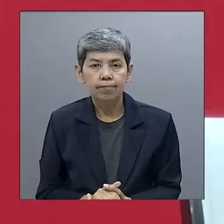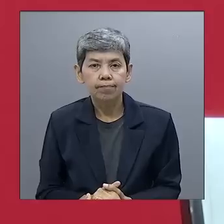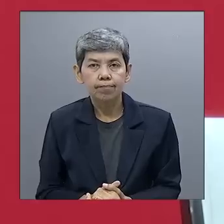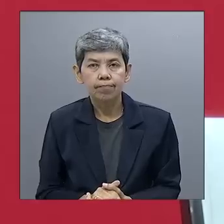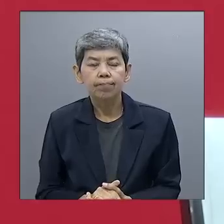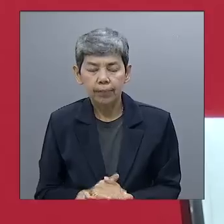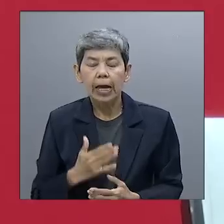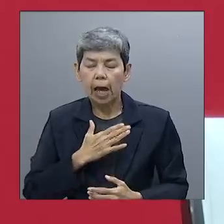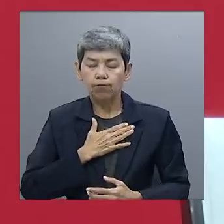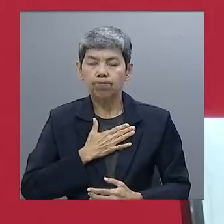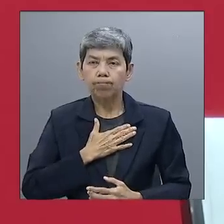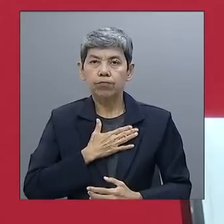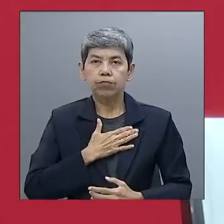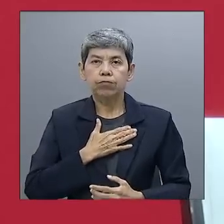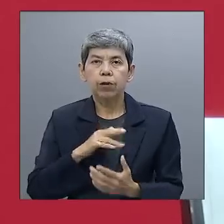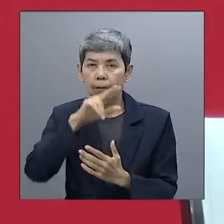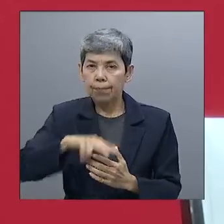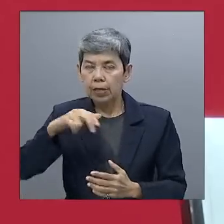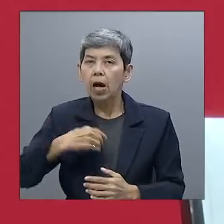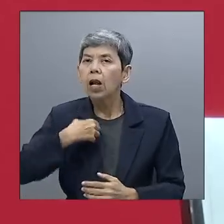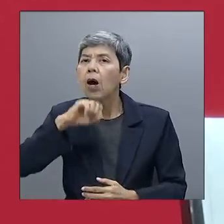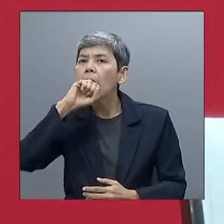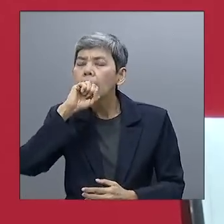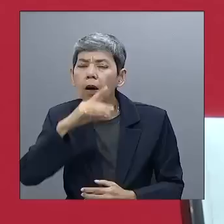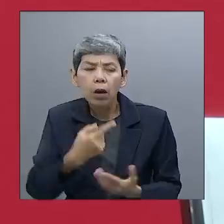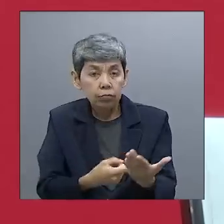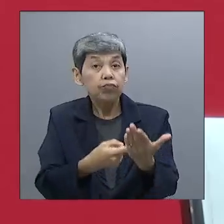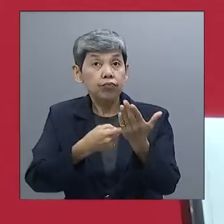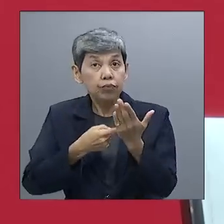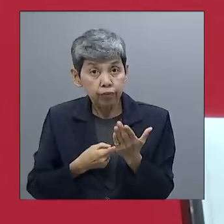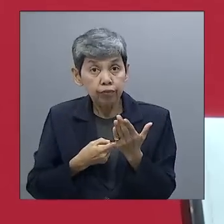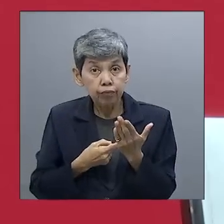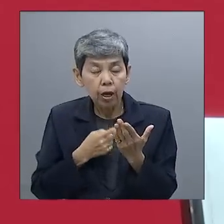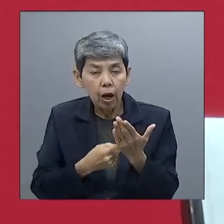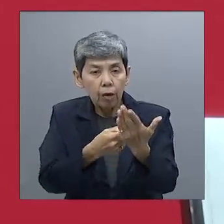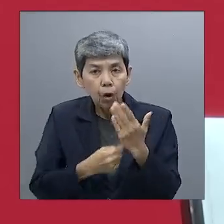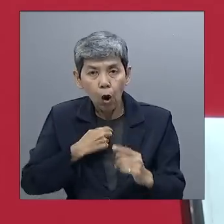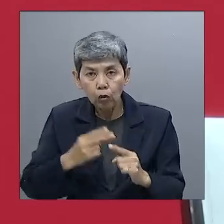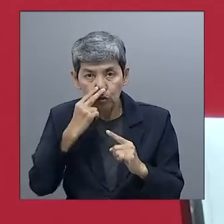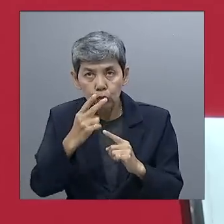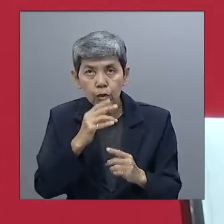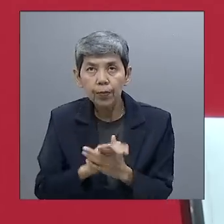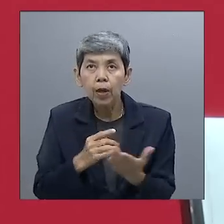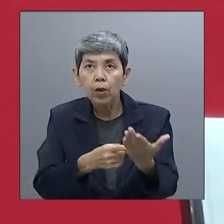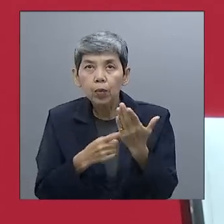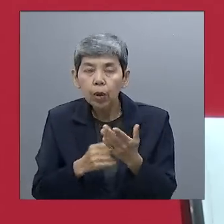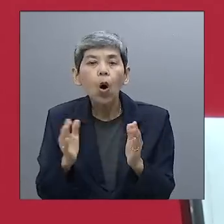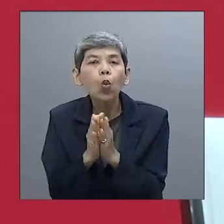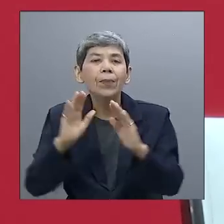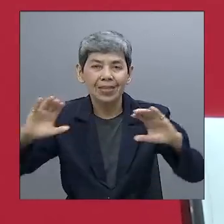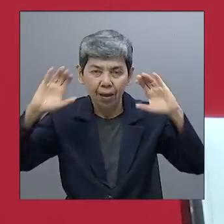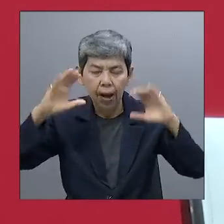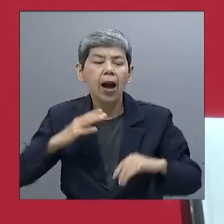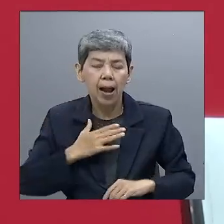เป็นเจตนารมณ์นะครับแล้วก็ตอบยืนยันในข้อเสนอให้การมีการทบทวนถอนตัวจากการร่วมรัฐบาลเรายื